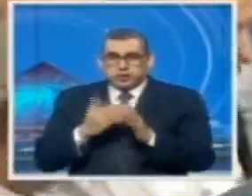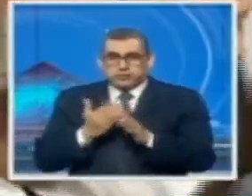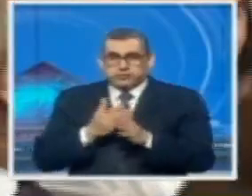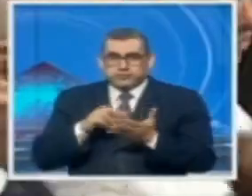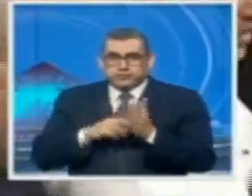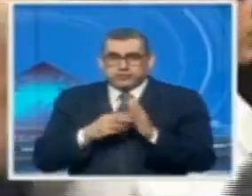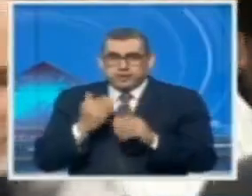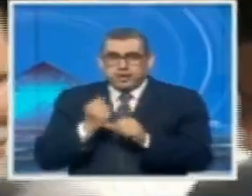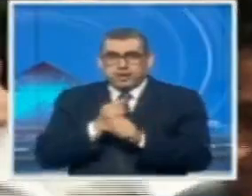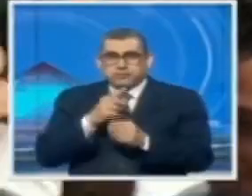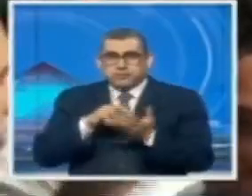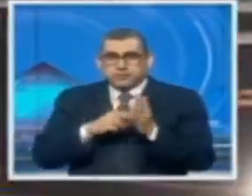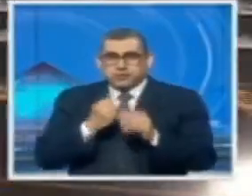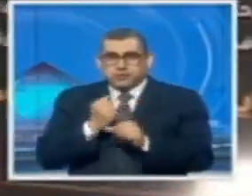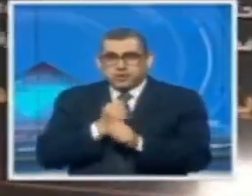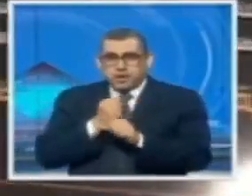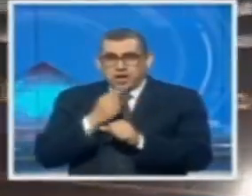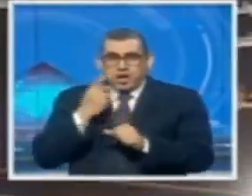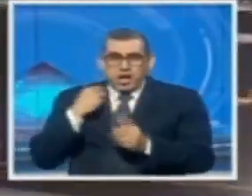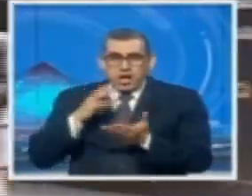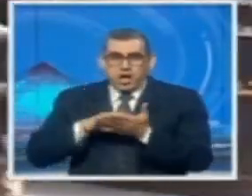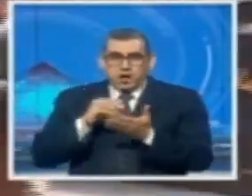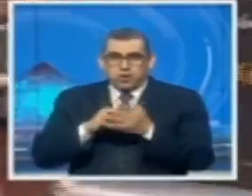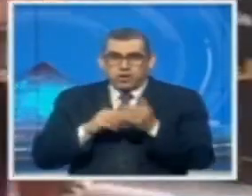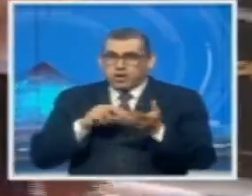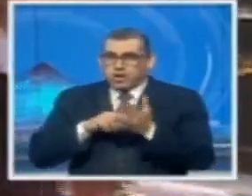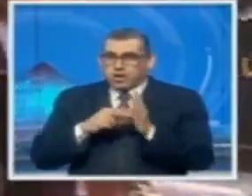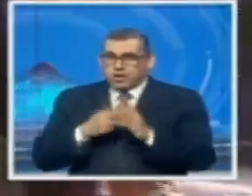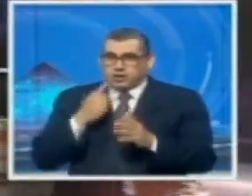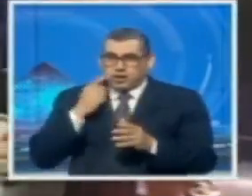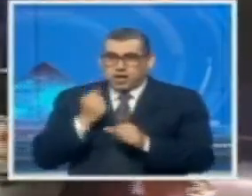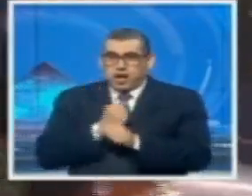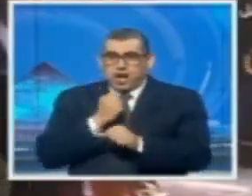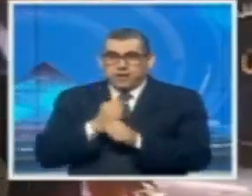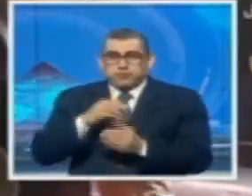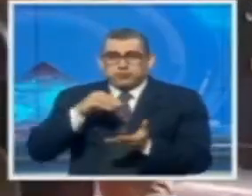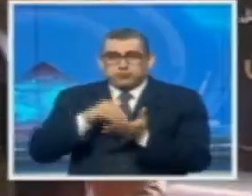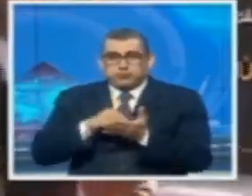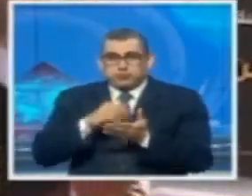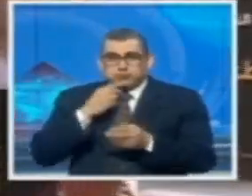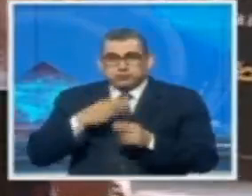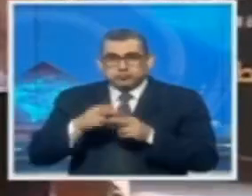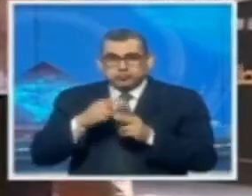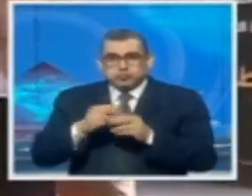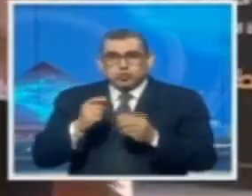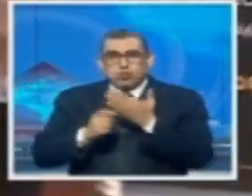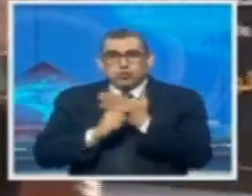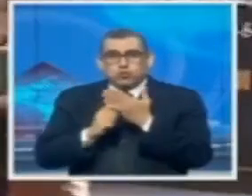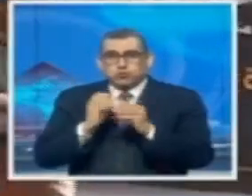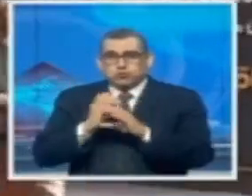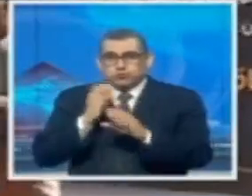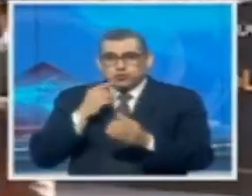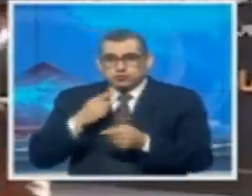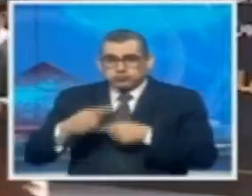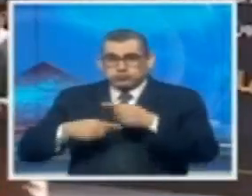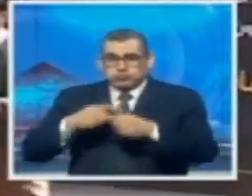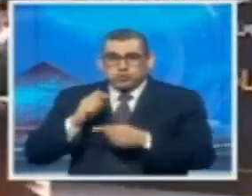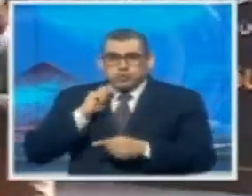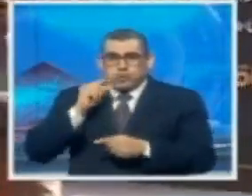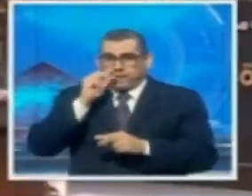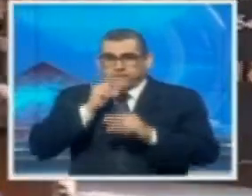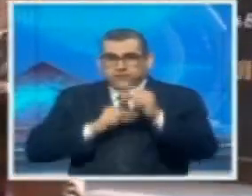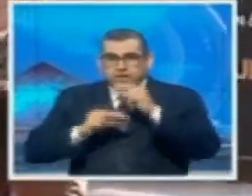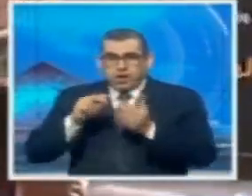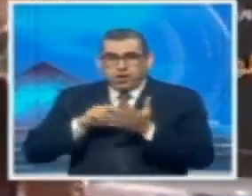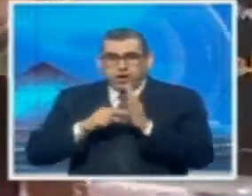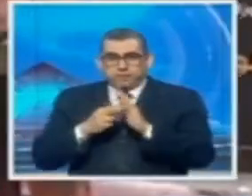جميع مراكز المحافظة. دي أول مرحلة هي فيها تبقى طبعا سلسلة من الأتوبيسات هتتوالى على محافظة الفيوم.